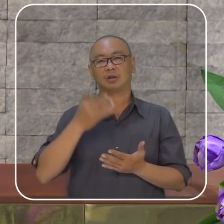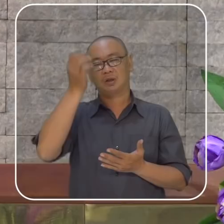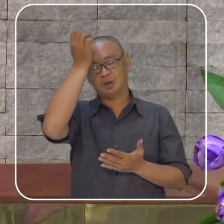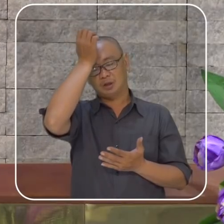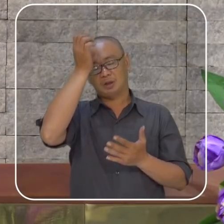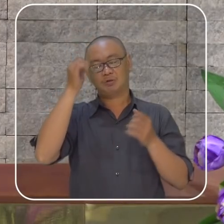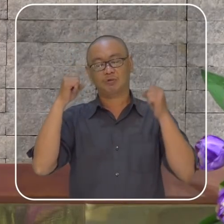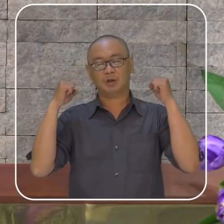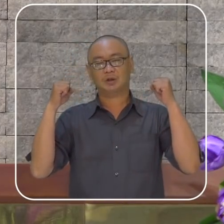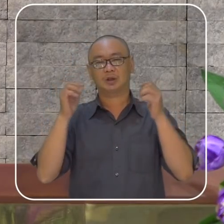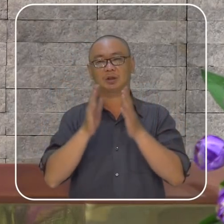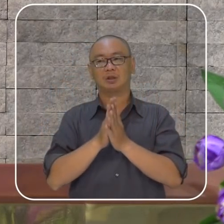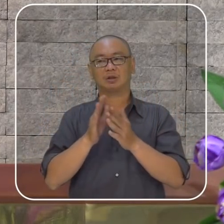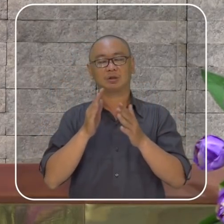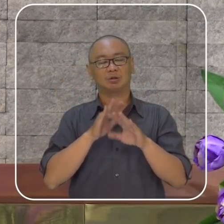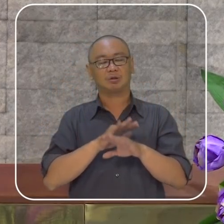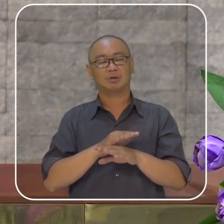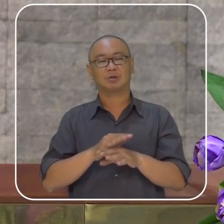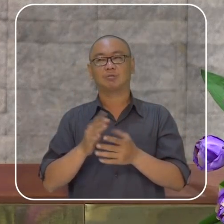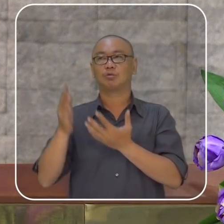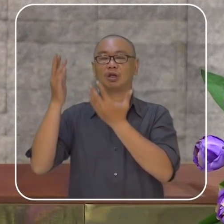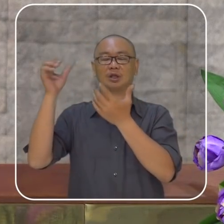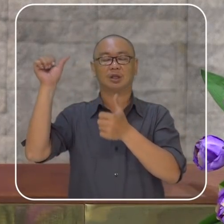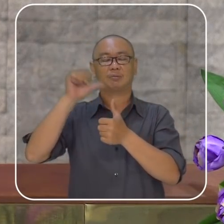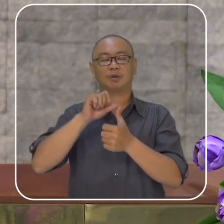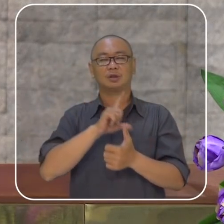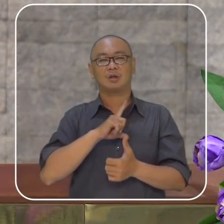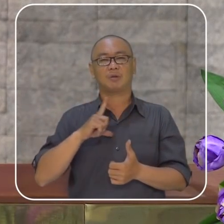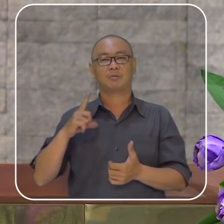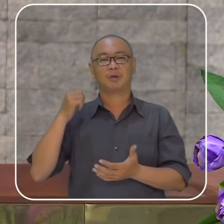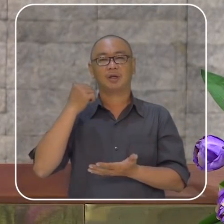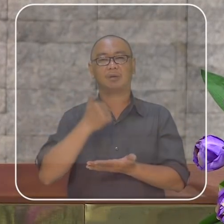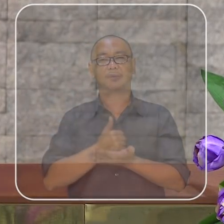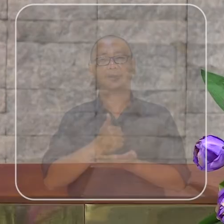dan kuasa dan kemuliaan sampai selama-lamanya. Amin.